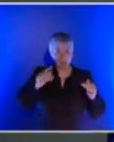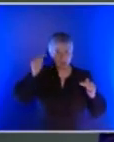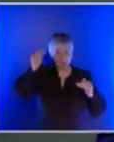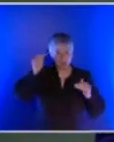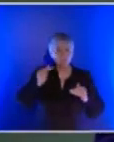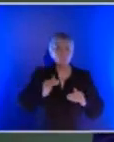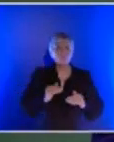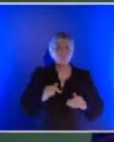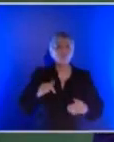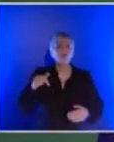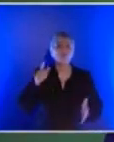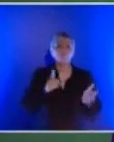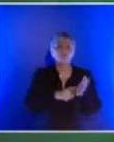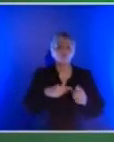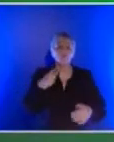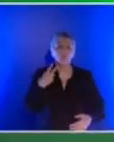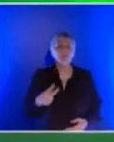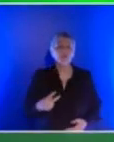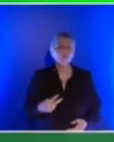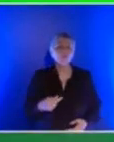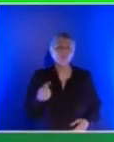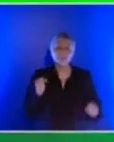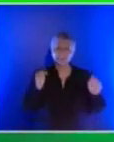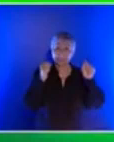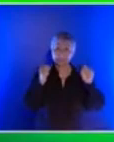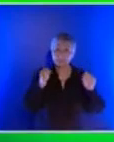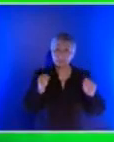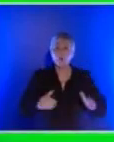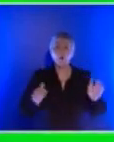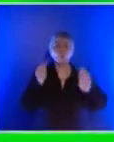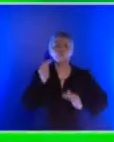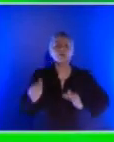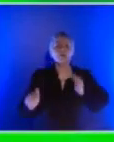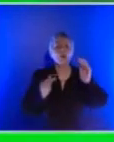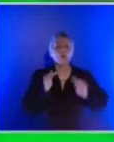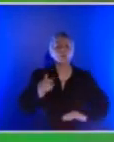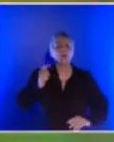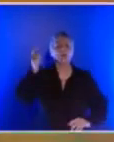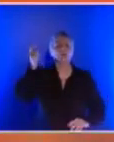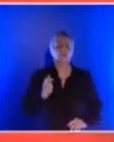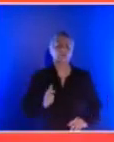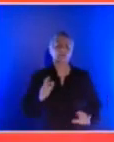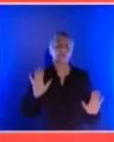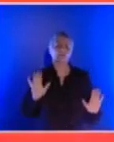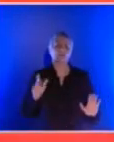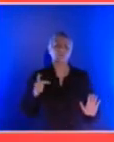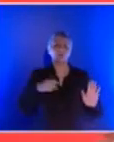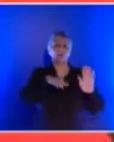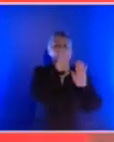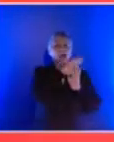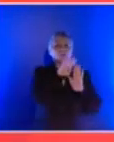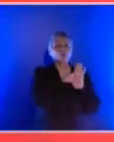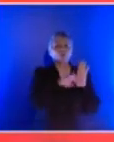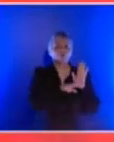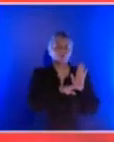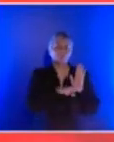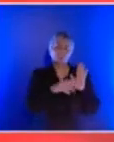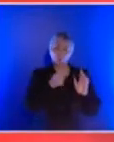και συντάξεις. Εδώ το πρόγραμμα του ΣΥΡΙΖΑ, Προοδευτική Συμμαχία, είναι, θα το πω